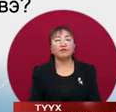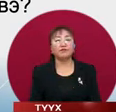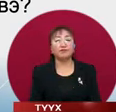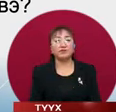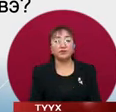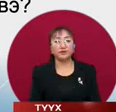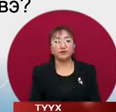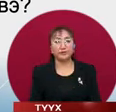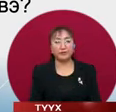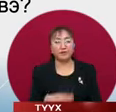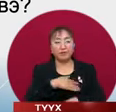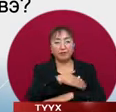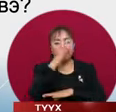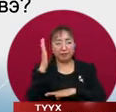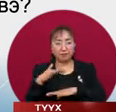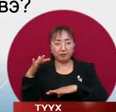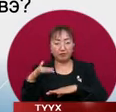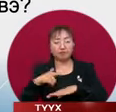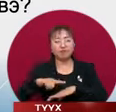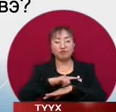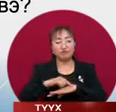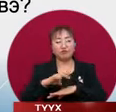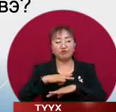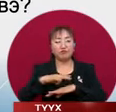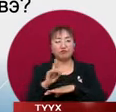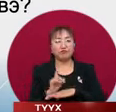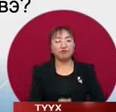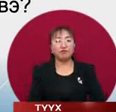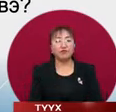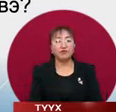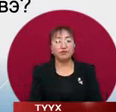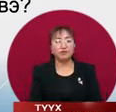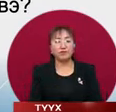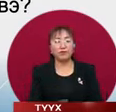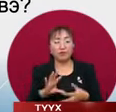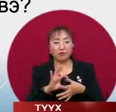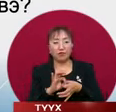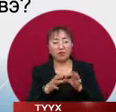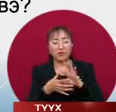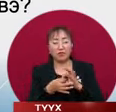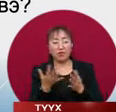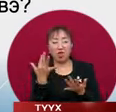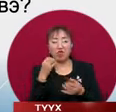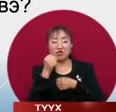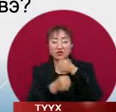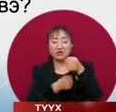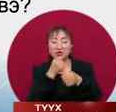тэнгисээр хүрээлэгдсэн газар нутгтай байсан байна грек нь. За тэгвэл Олимп хэдэн жилийн зайтай болдог гэж багш нь